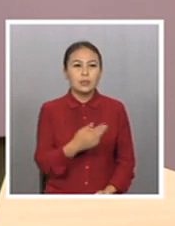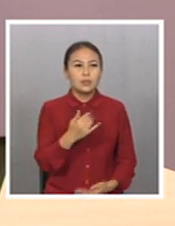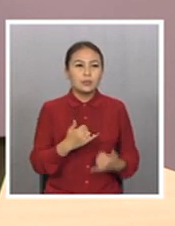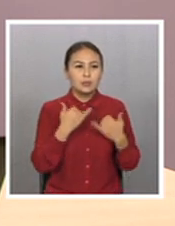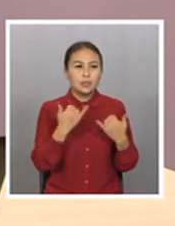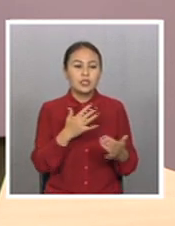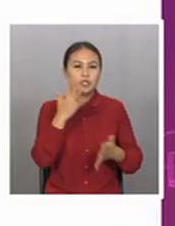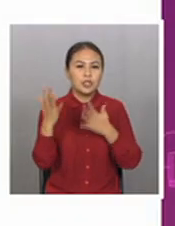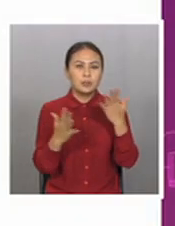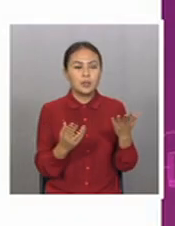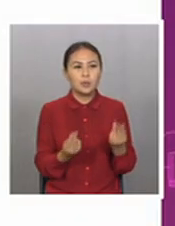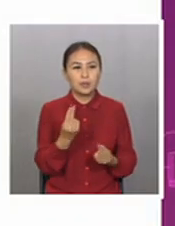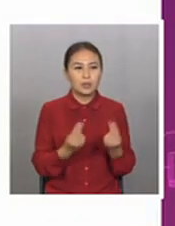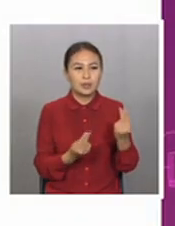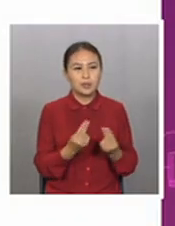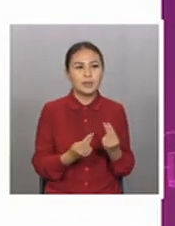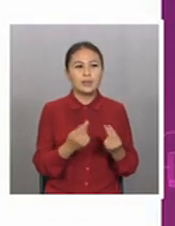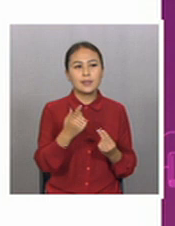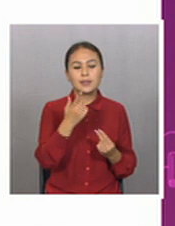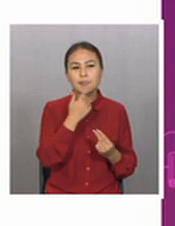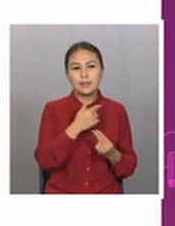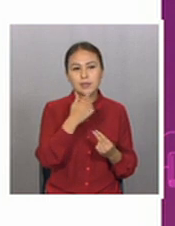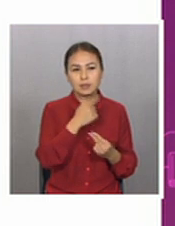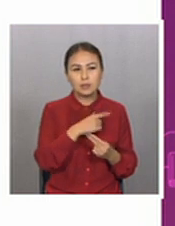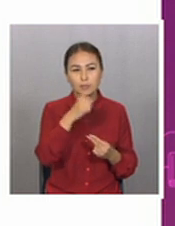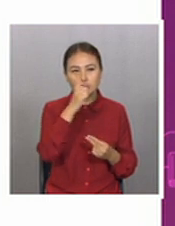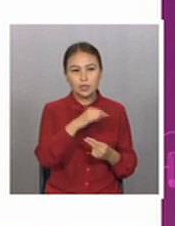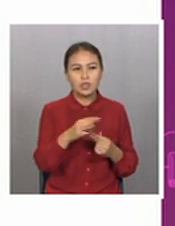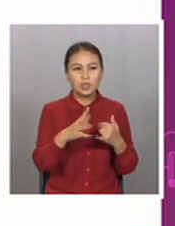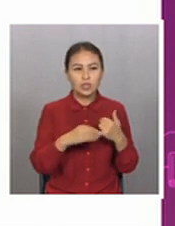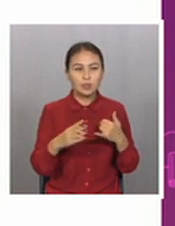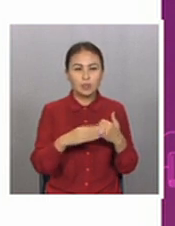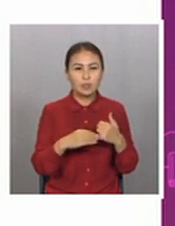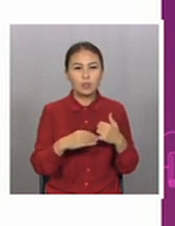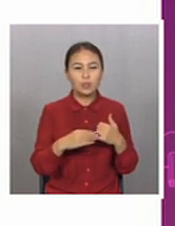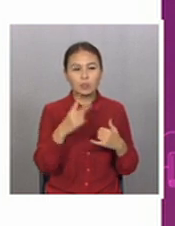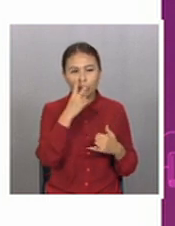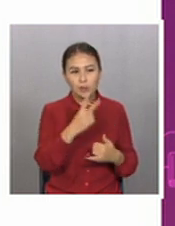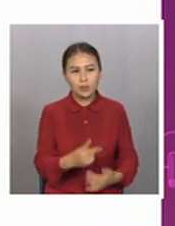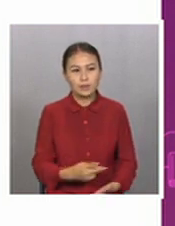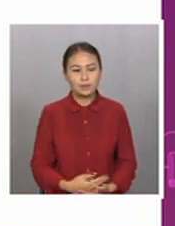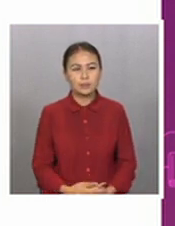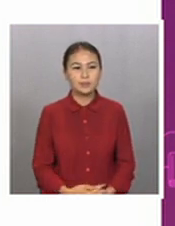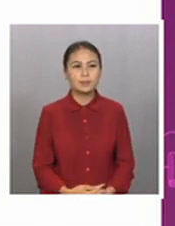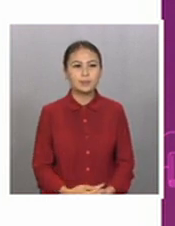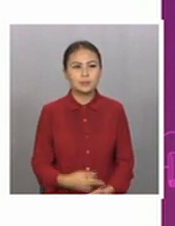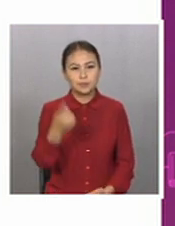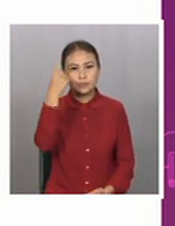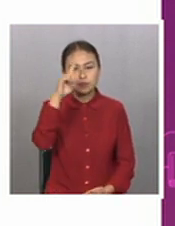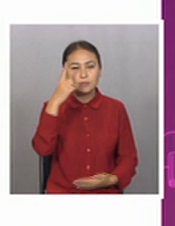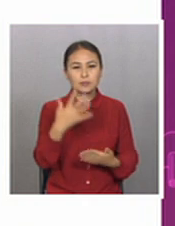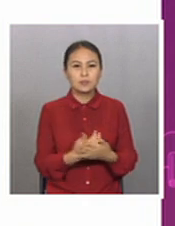желмен ойнайды. Қызыл мұрны жерге бойлайды. Жұмбақтың шешуін табыңдар.